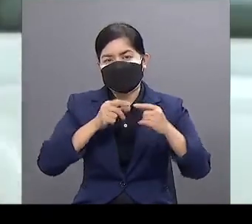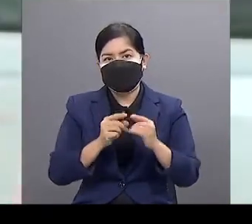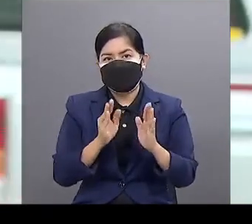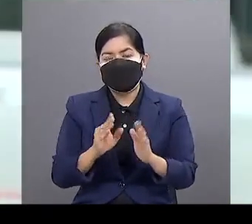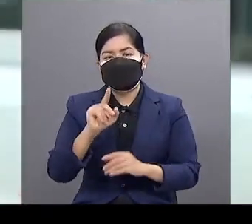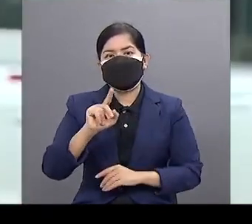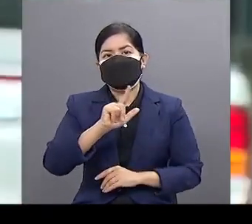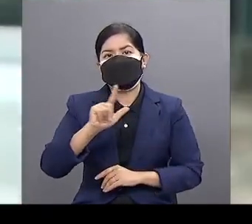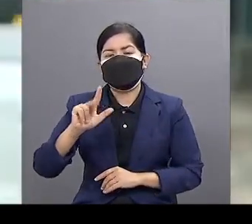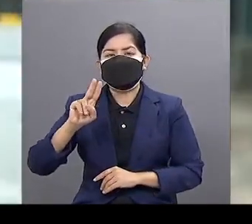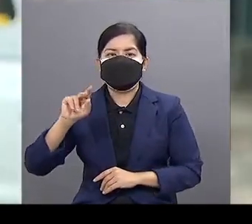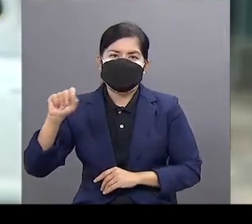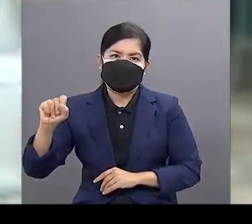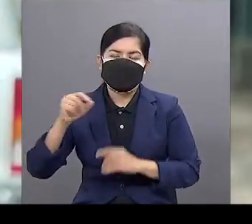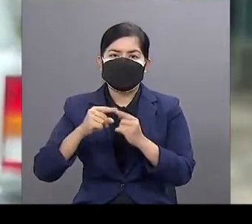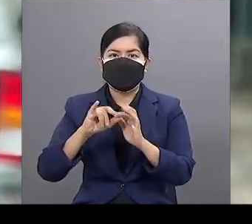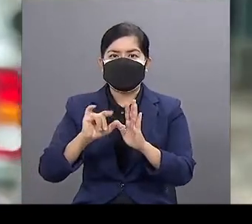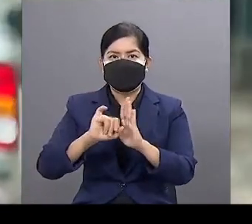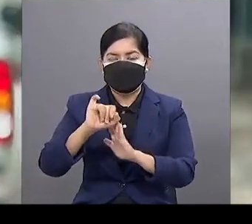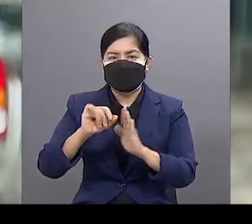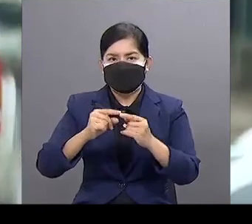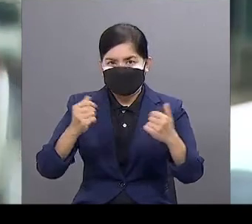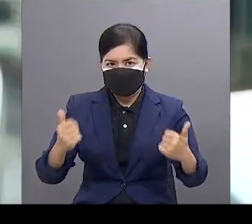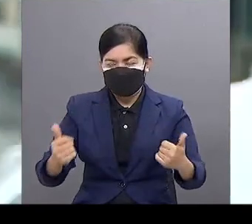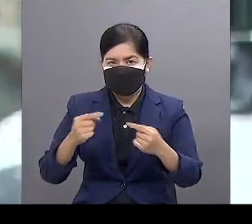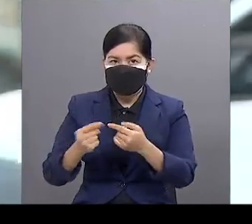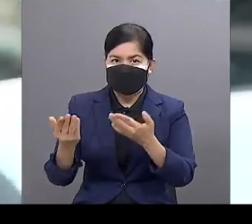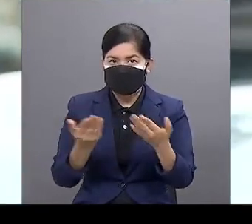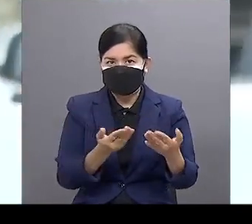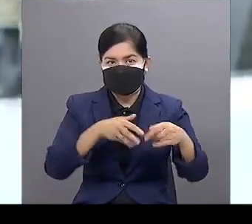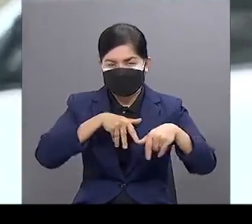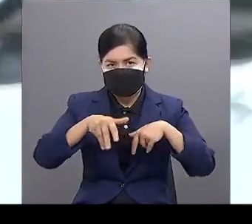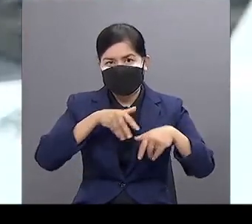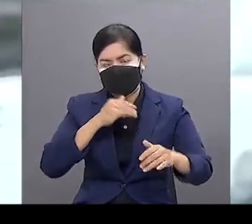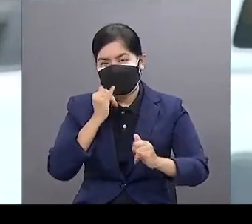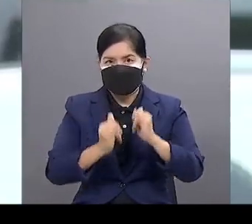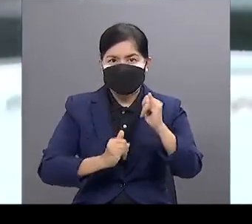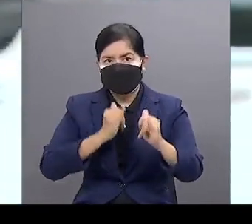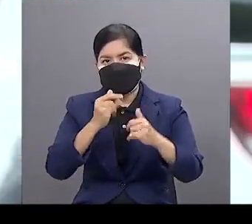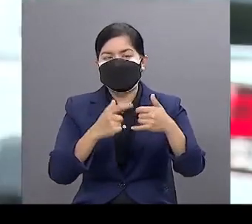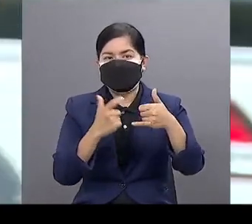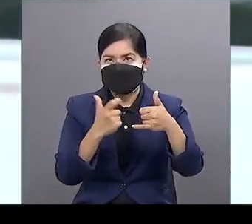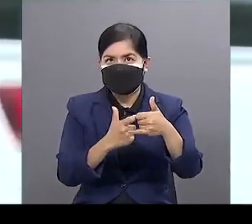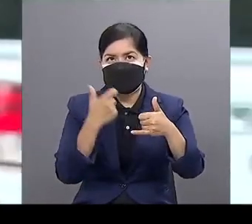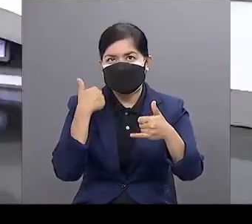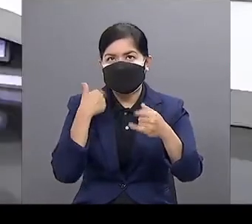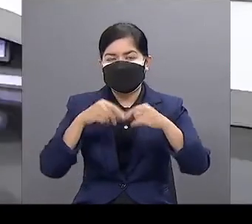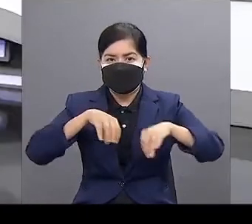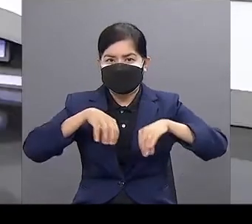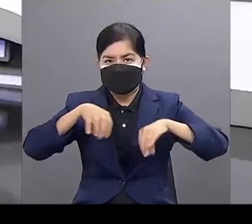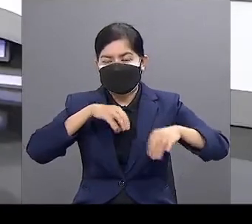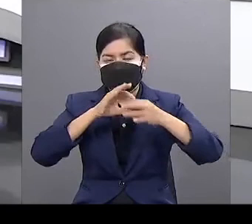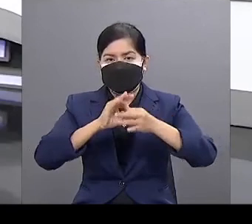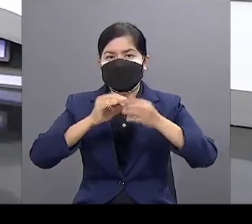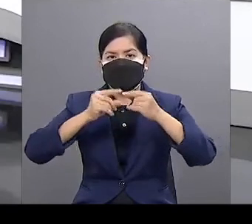จังหวัดเชียงใหม่ก็ยังคงเชิญชวนให้ประชาชนนั้นออกมาฉีดวัคซีนอย่างต่อเนื่องโดยการจัดแคมเปญรณรงค์ต่างๆเพื่อ